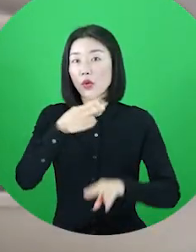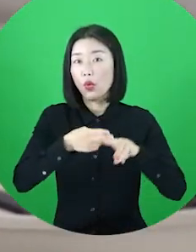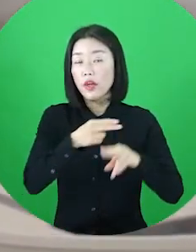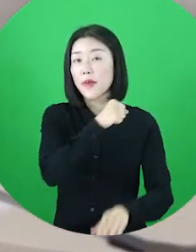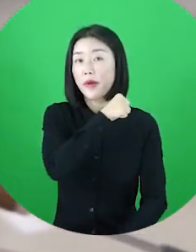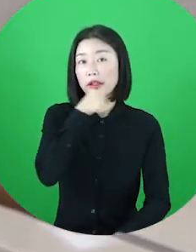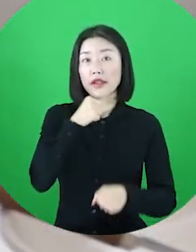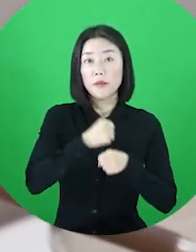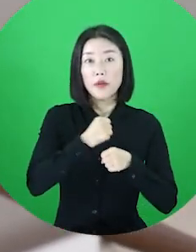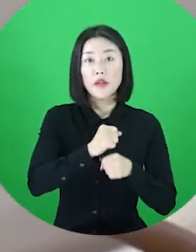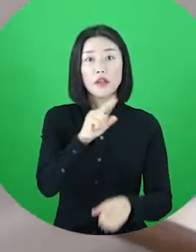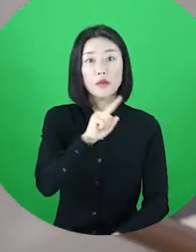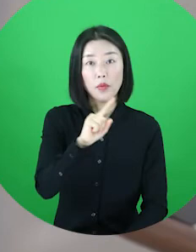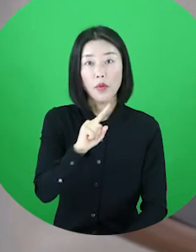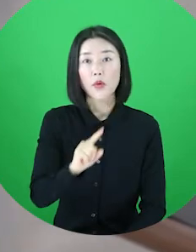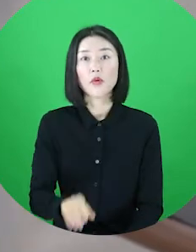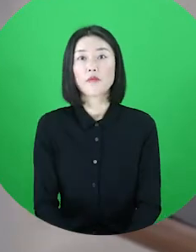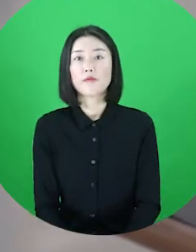숟가락 넣어줄 거예요.